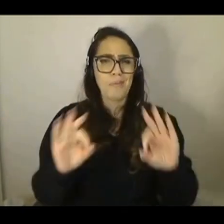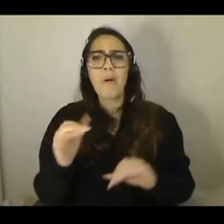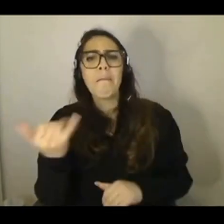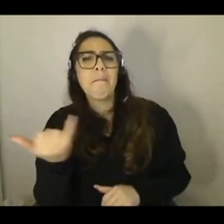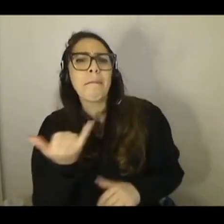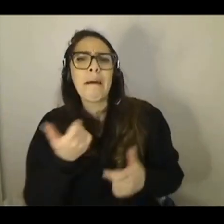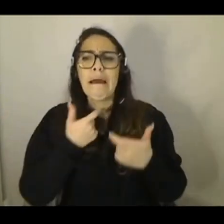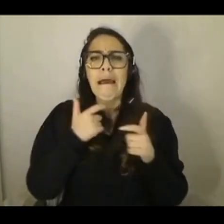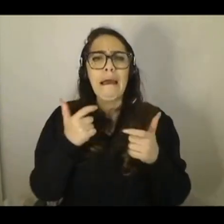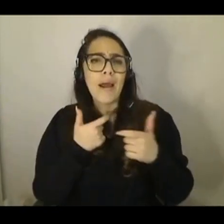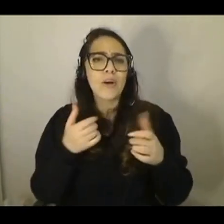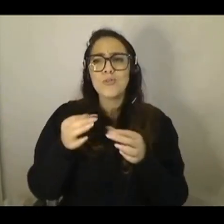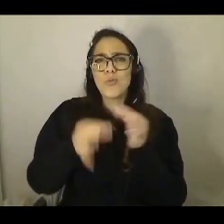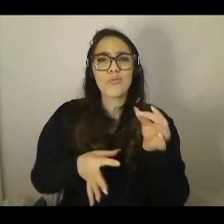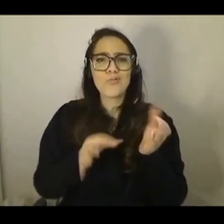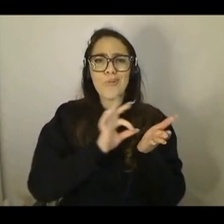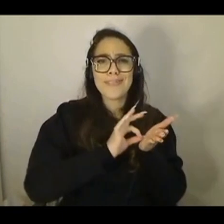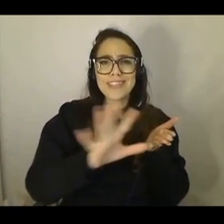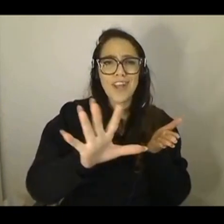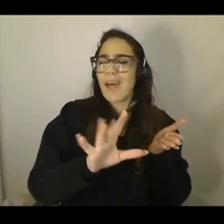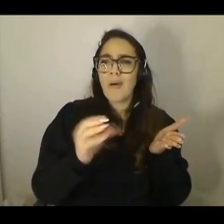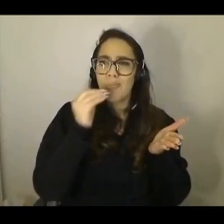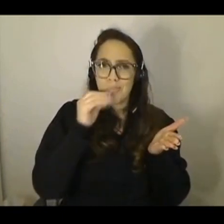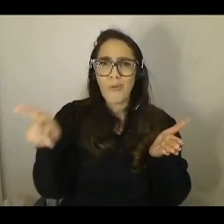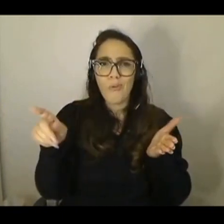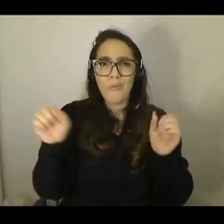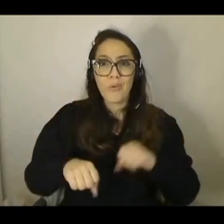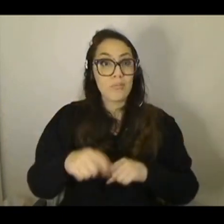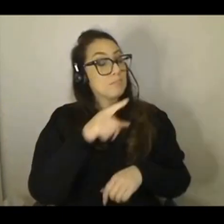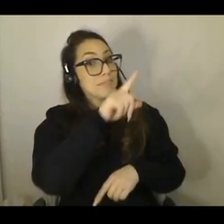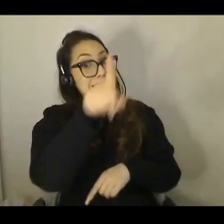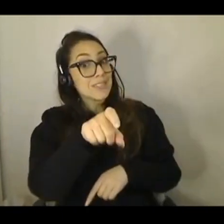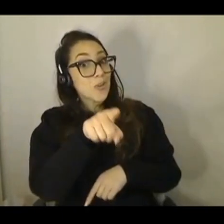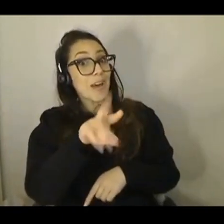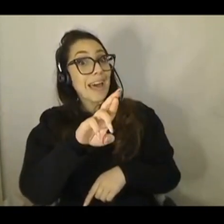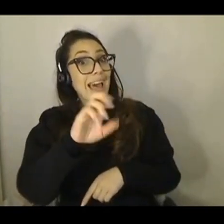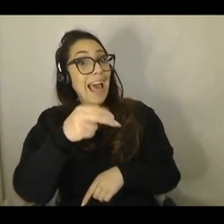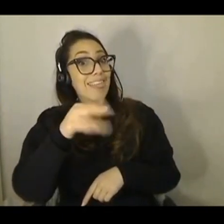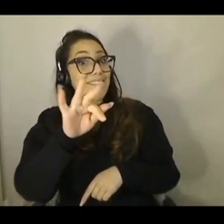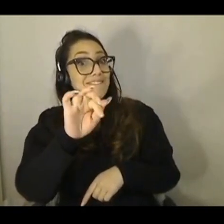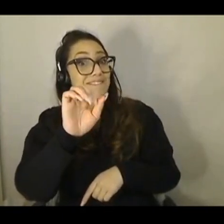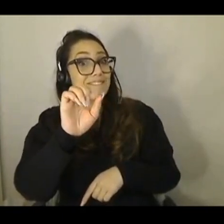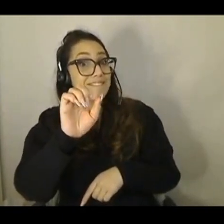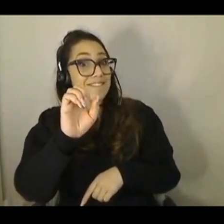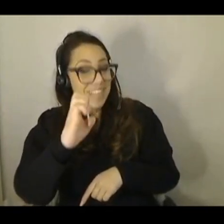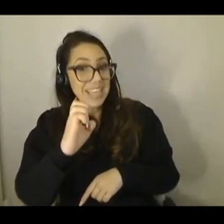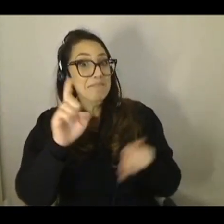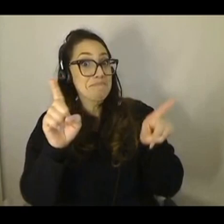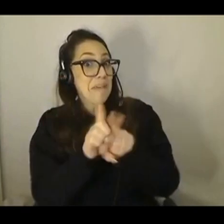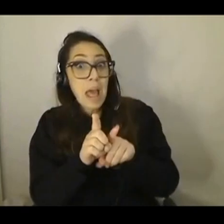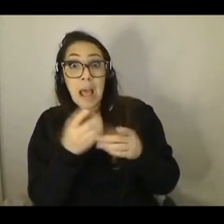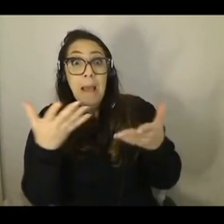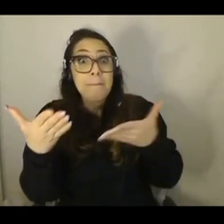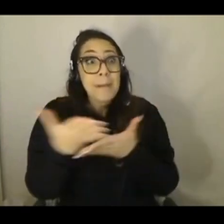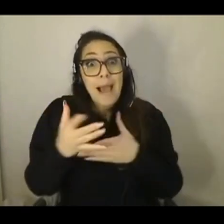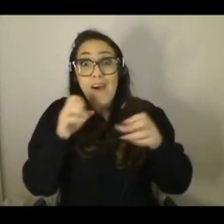aux solutions digitales. Donc, aucun souci par rapport à ça. Même question pour la Reine Fée. Pas de souci particulier pour préparer son voyage,